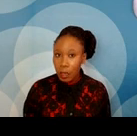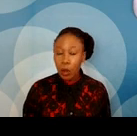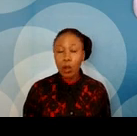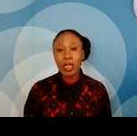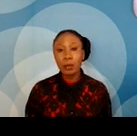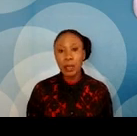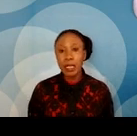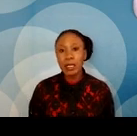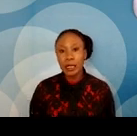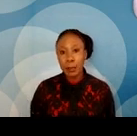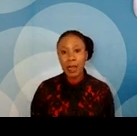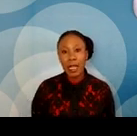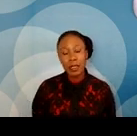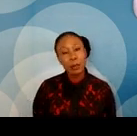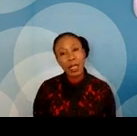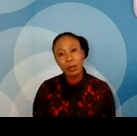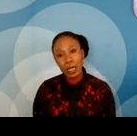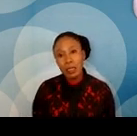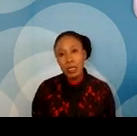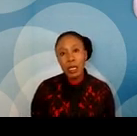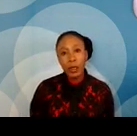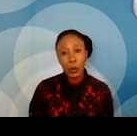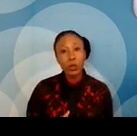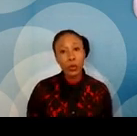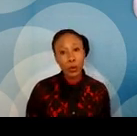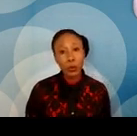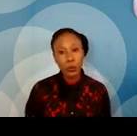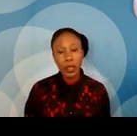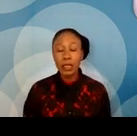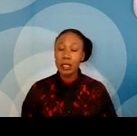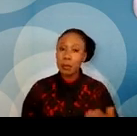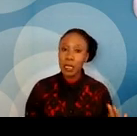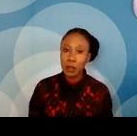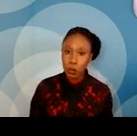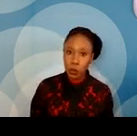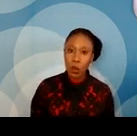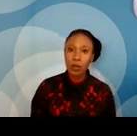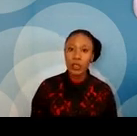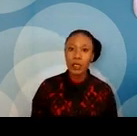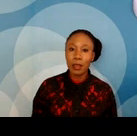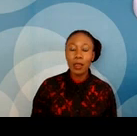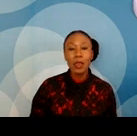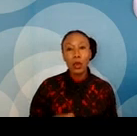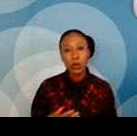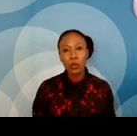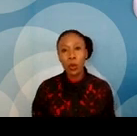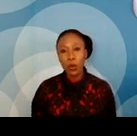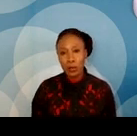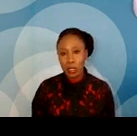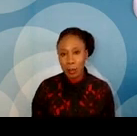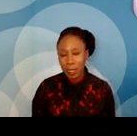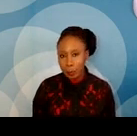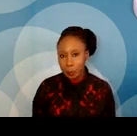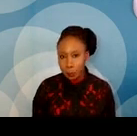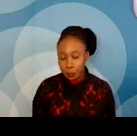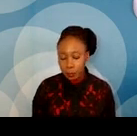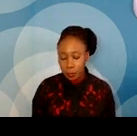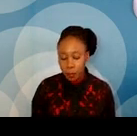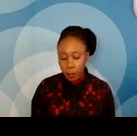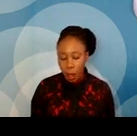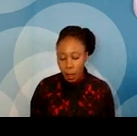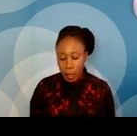män och en bild där man hade blandat utifrån hudfärg. Så att man hade 2 vita och 2 svarta män.